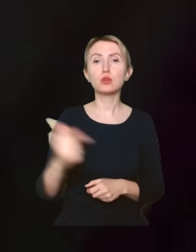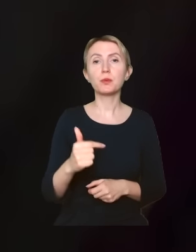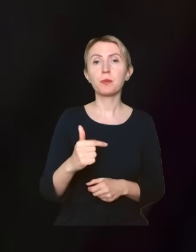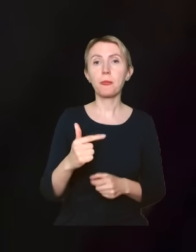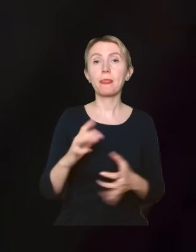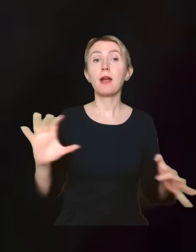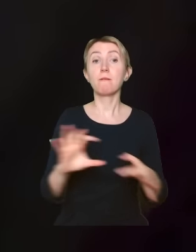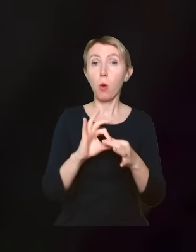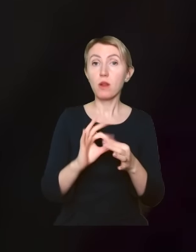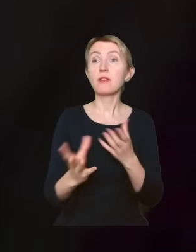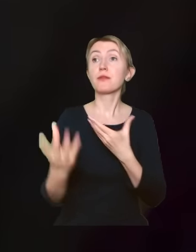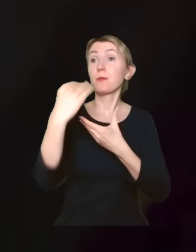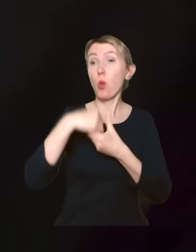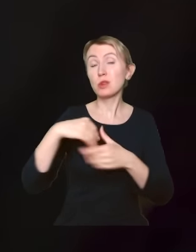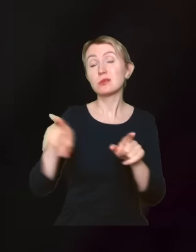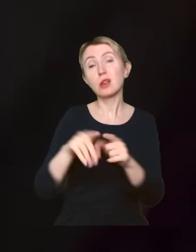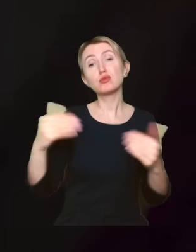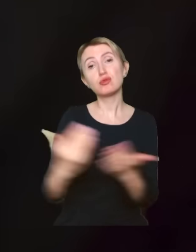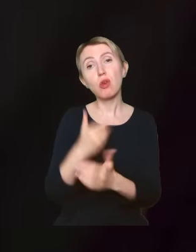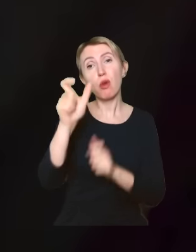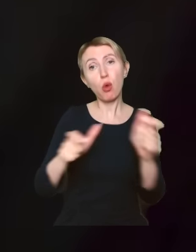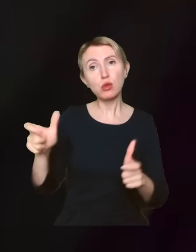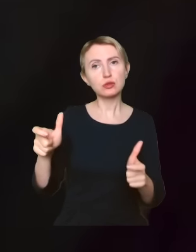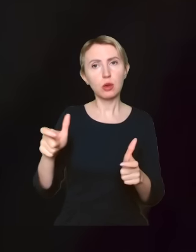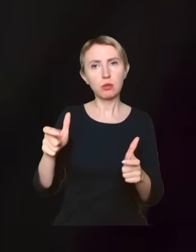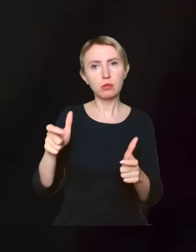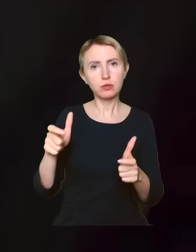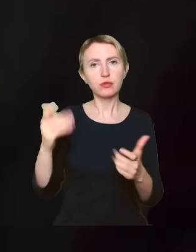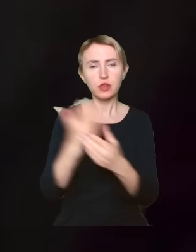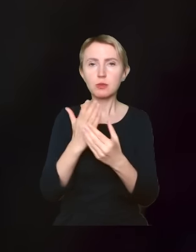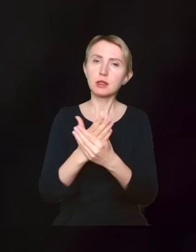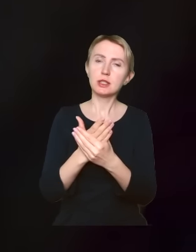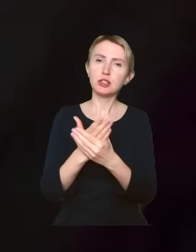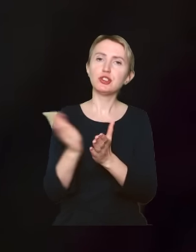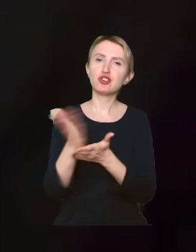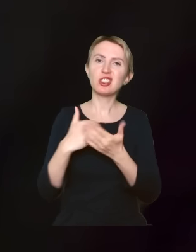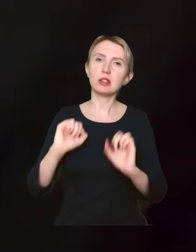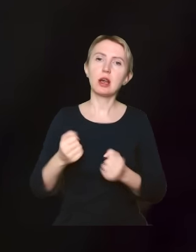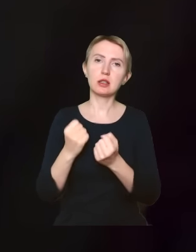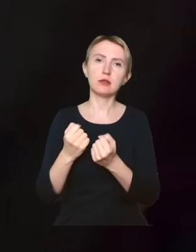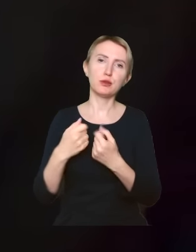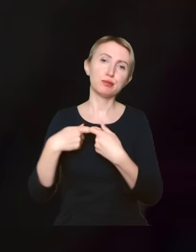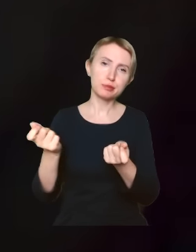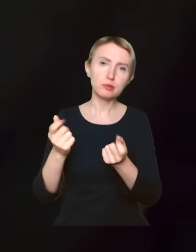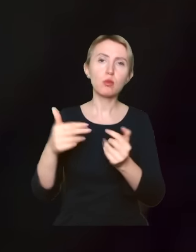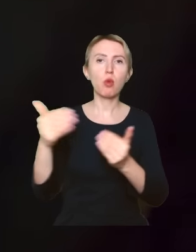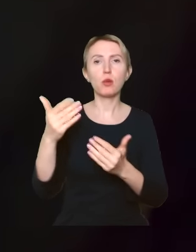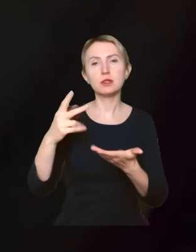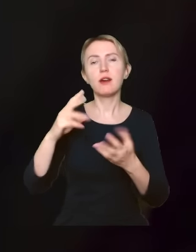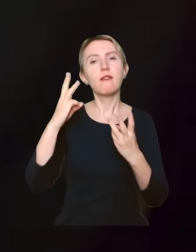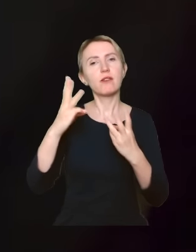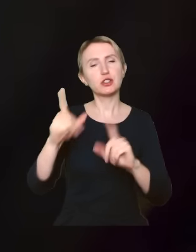fuzji wpuścić nowych graczy na rynek i wypuścić część aktywów, które mogą mieć strategiczne